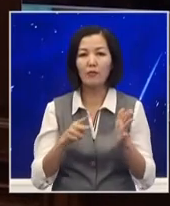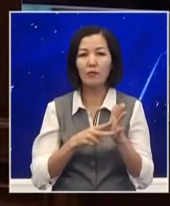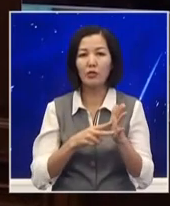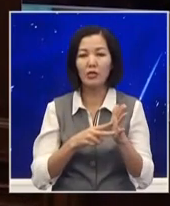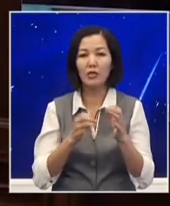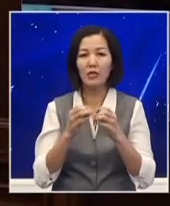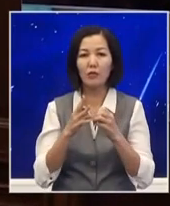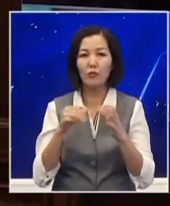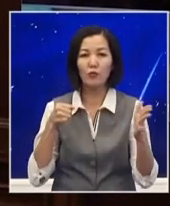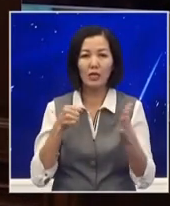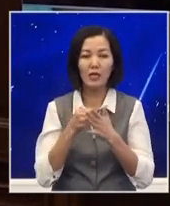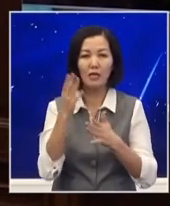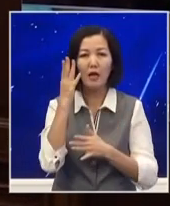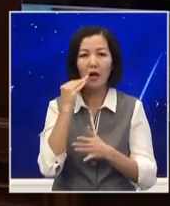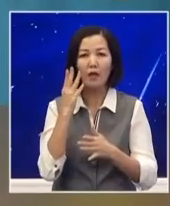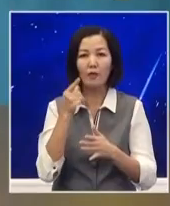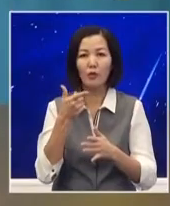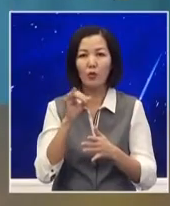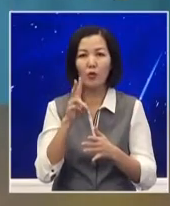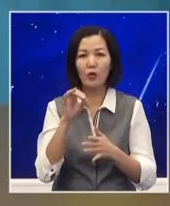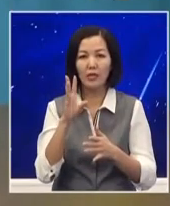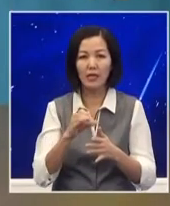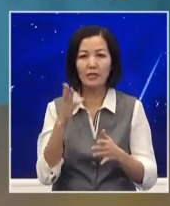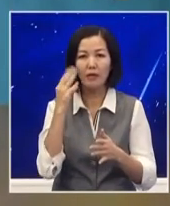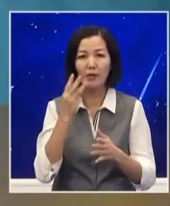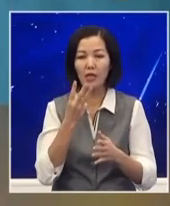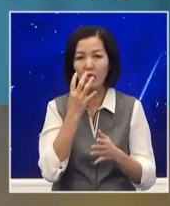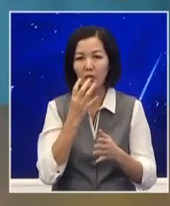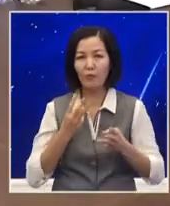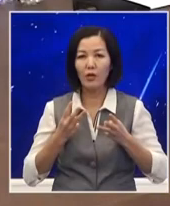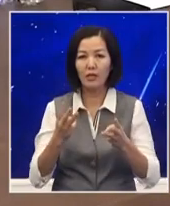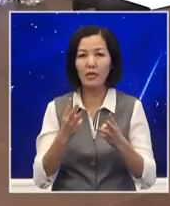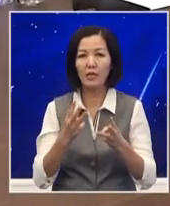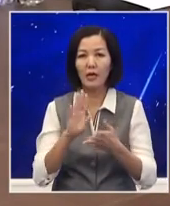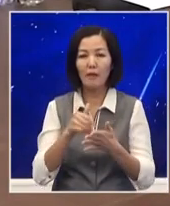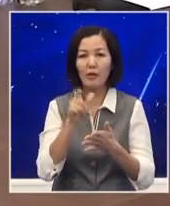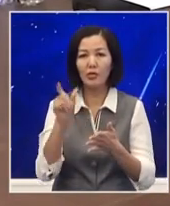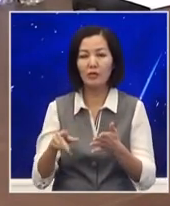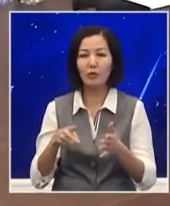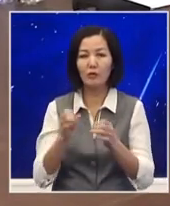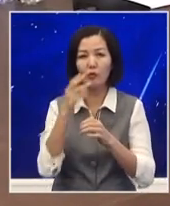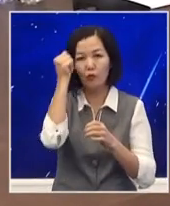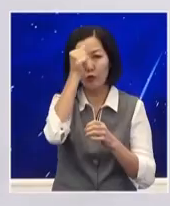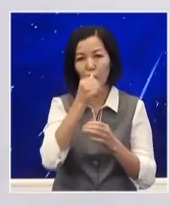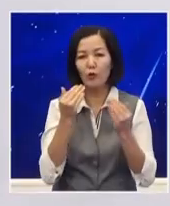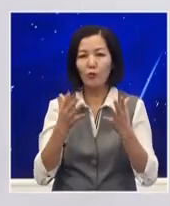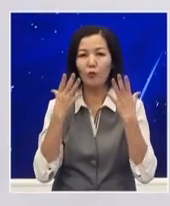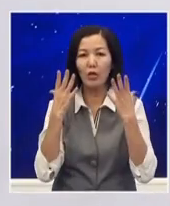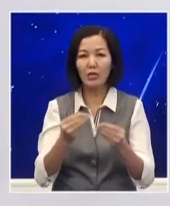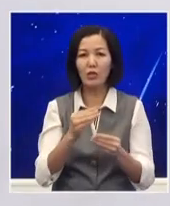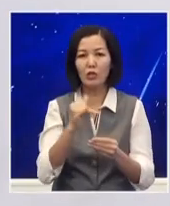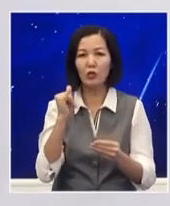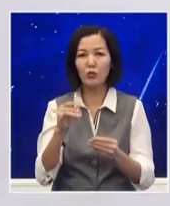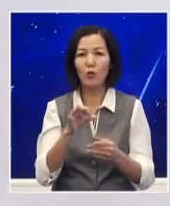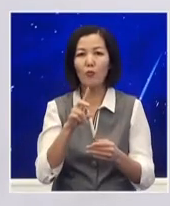жылы Алматы Гор Транспен Алматы Гор Теплайыны Коммунэнерго башысы болды. 2014 жылдан бүгінгі күнге